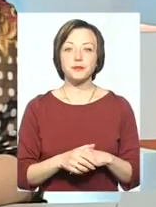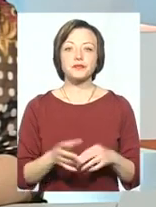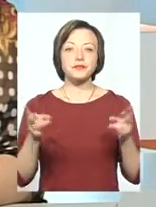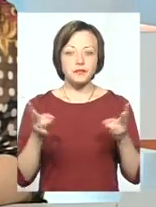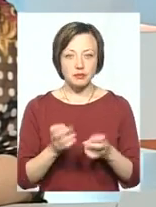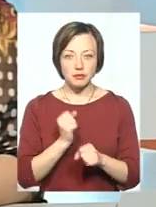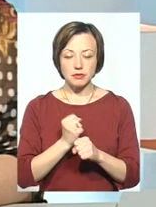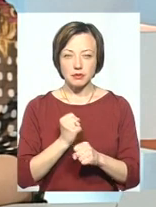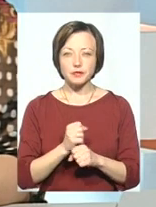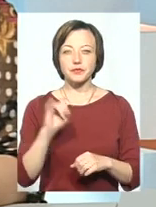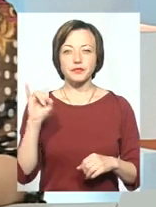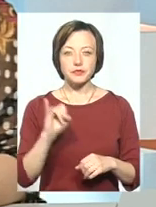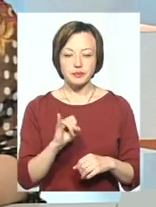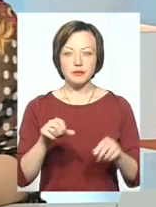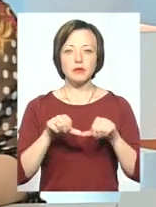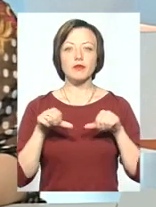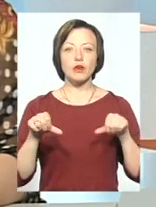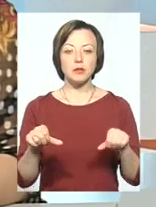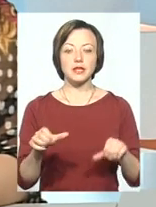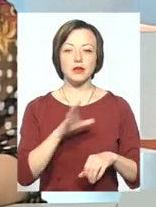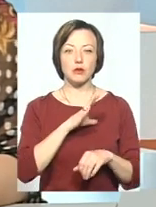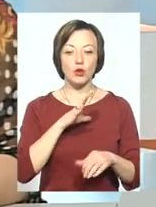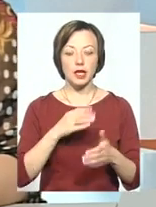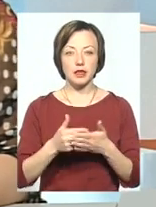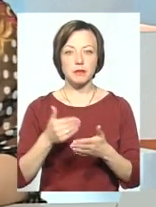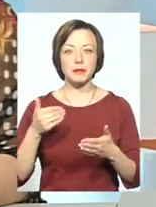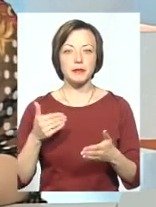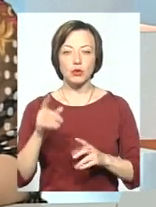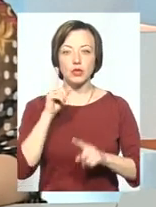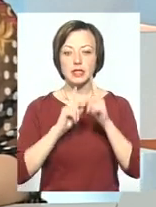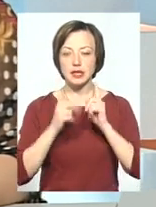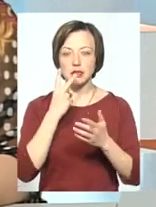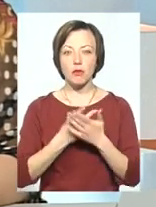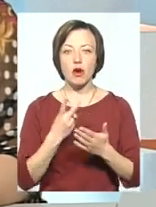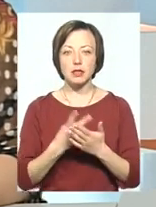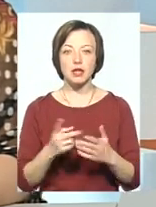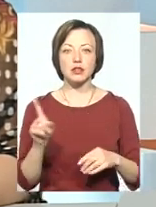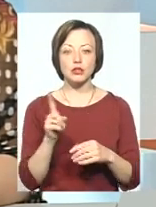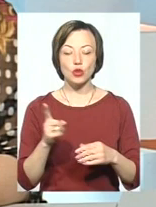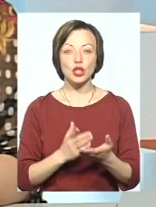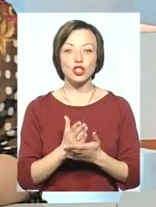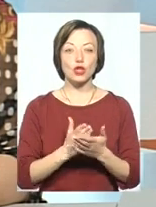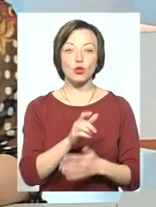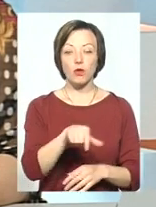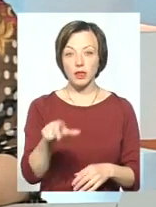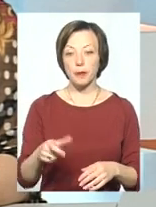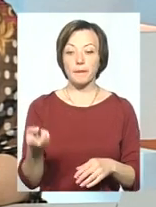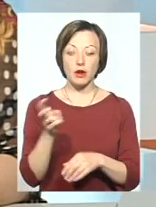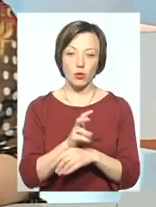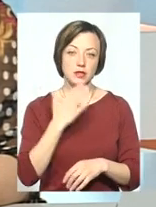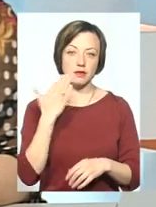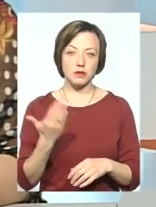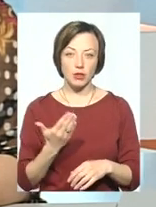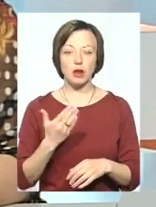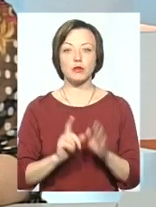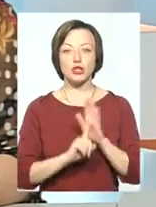треба робити. І комісії, які були напередодні сесії, показали, що все-таки чиновники приходять і звітують, починають